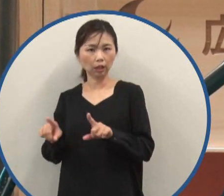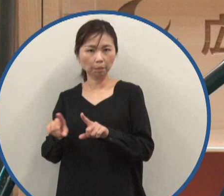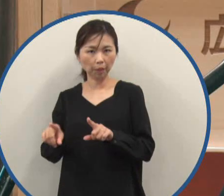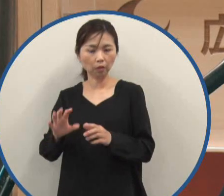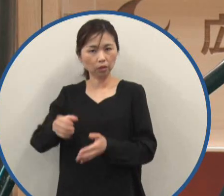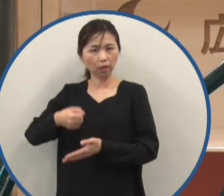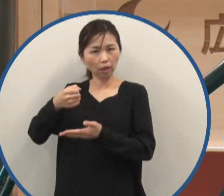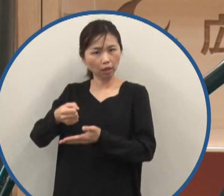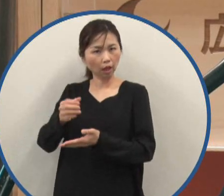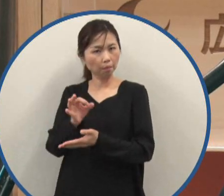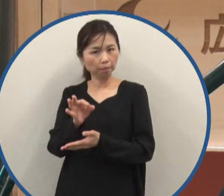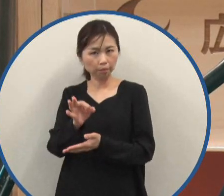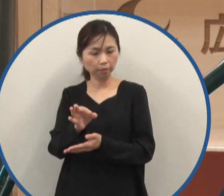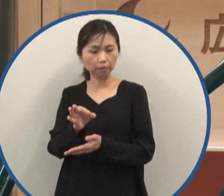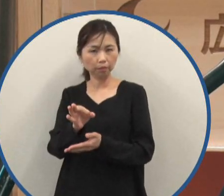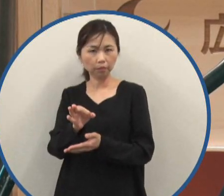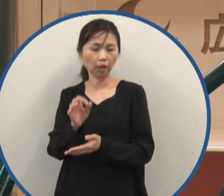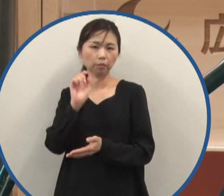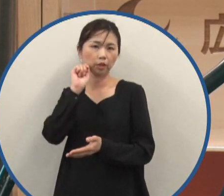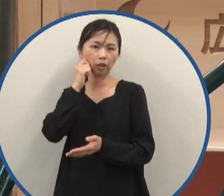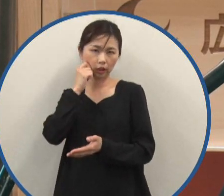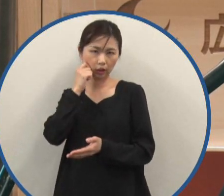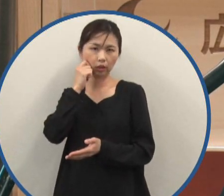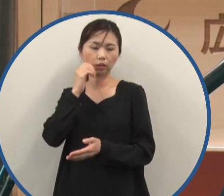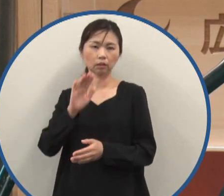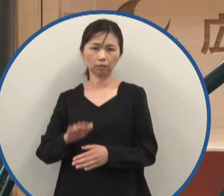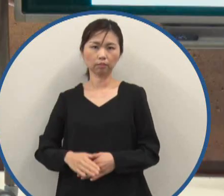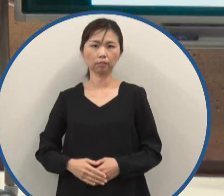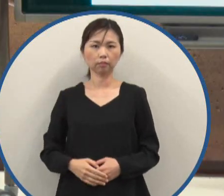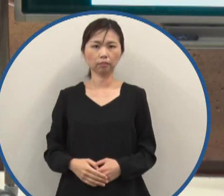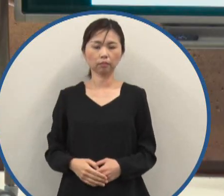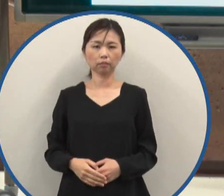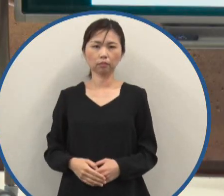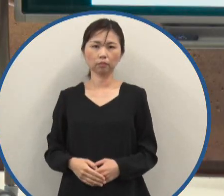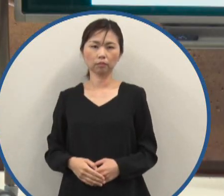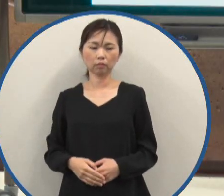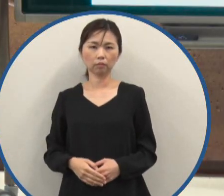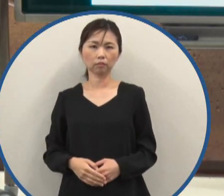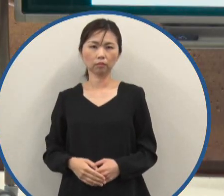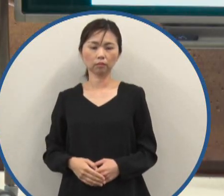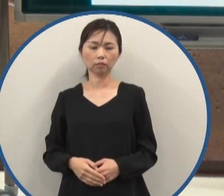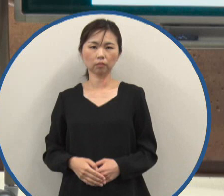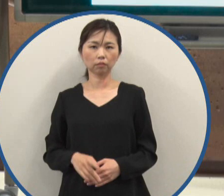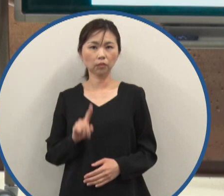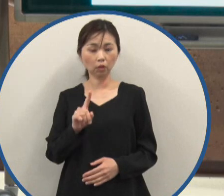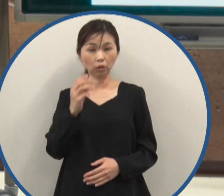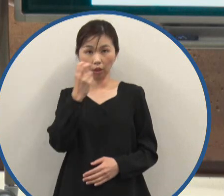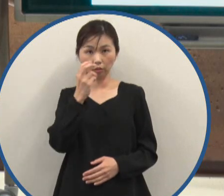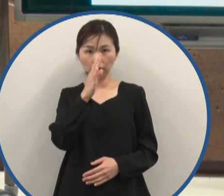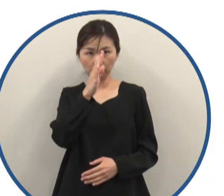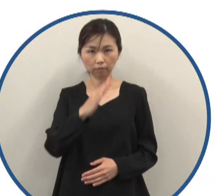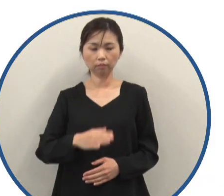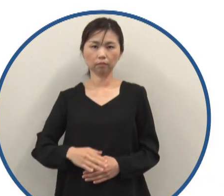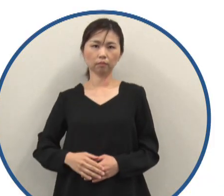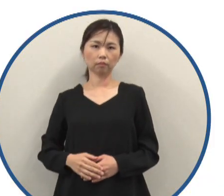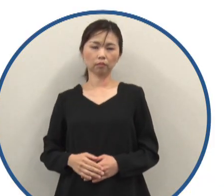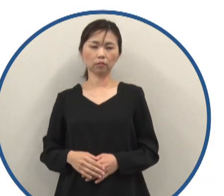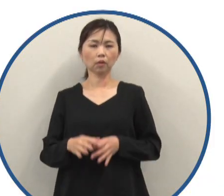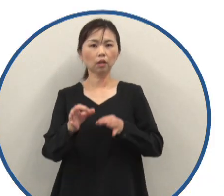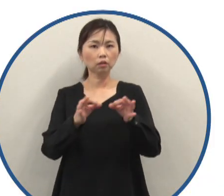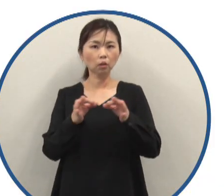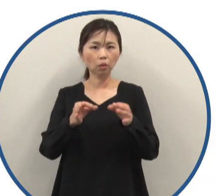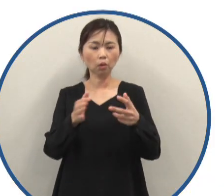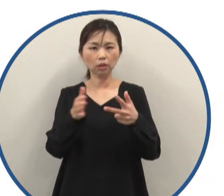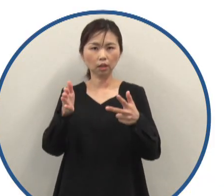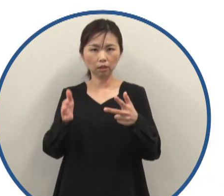出するっていうのはちょっと難しいというところです。 追加ですみません、一つだけ確認させてください。この商業施設